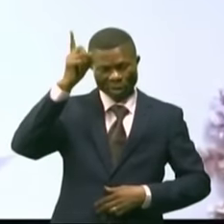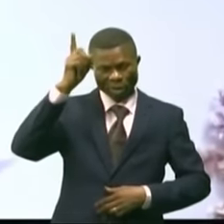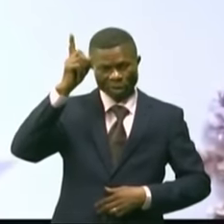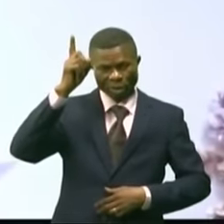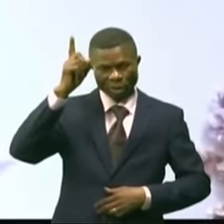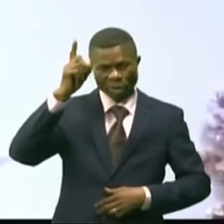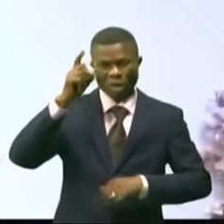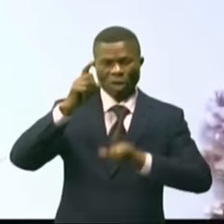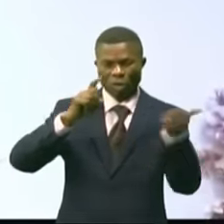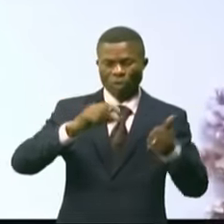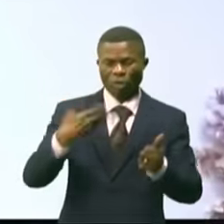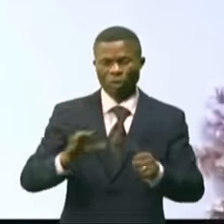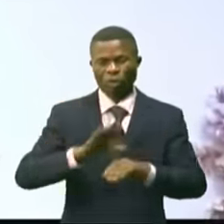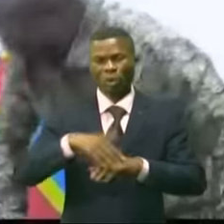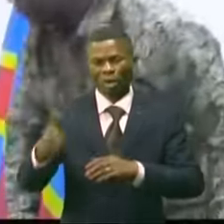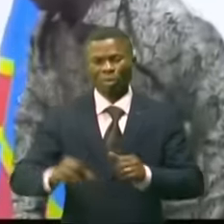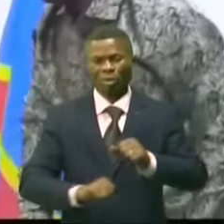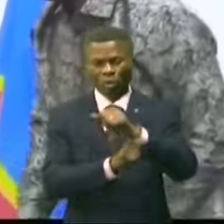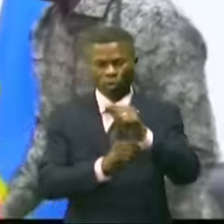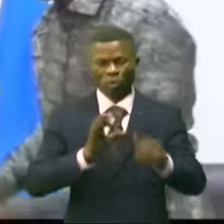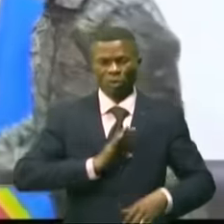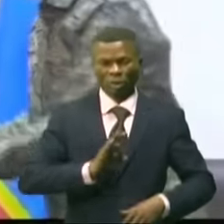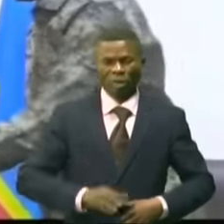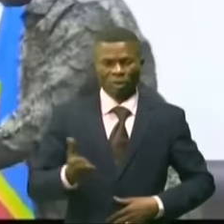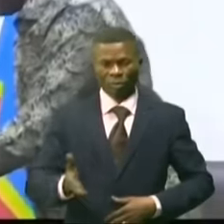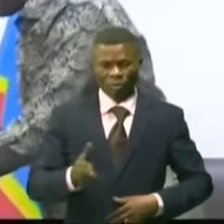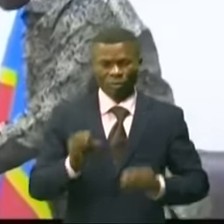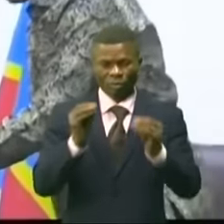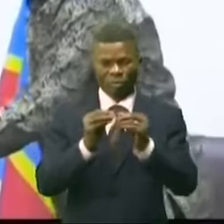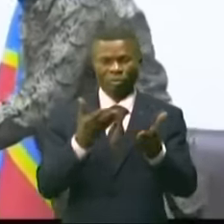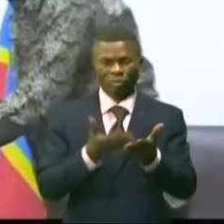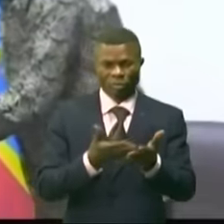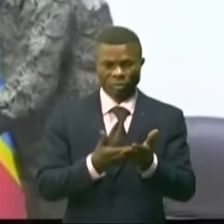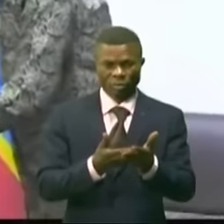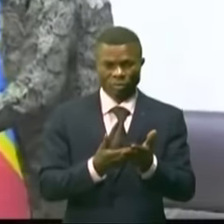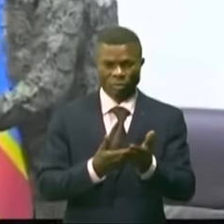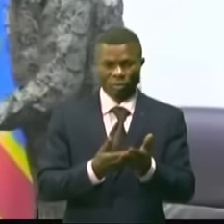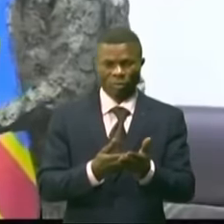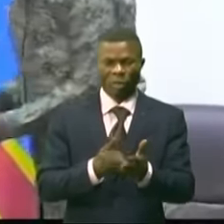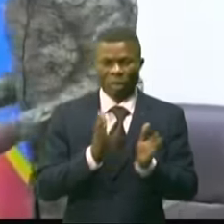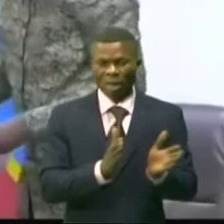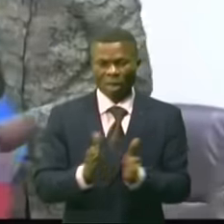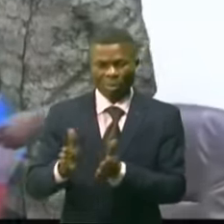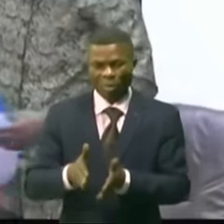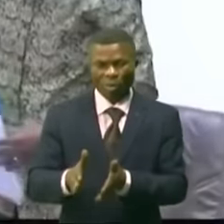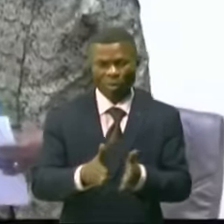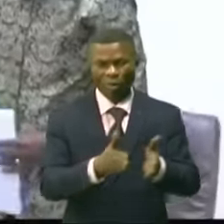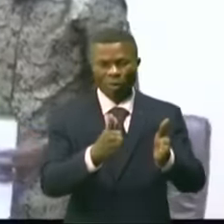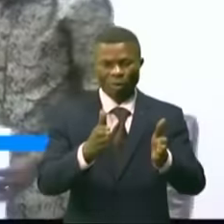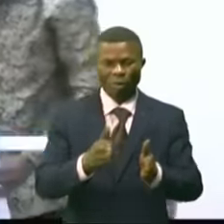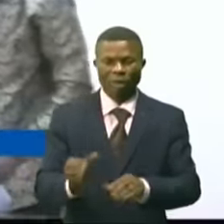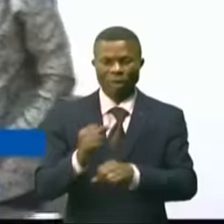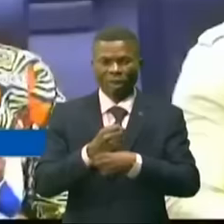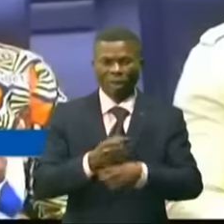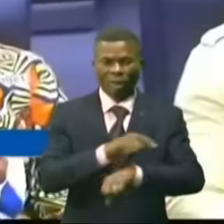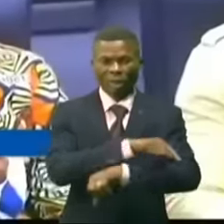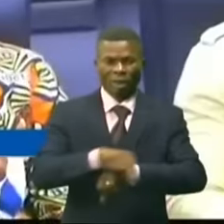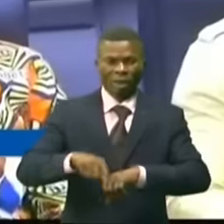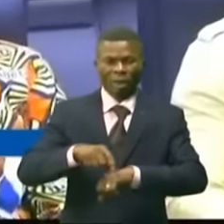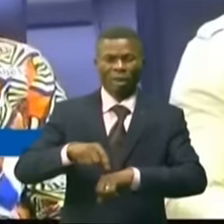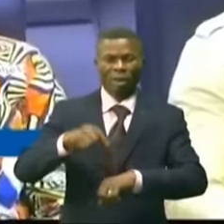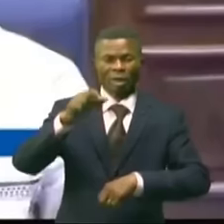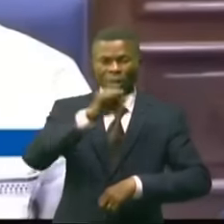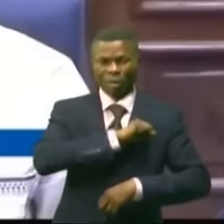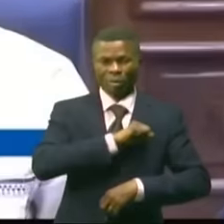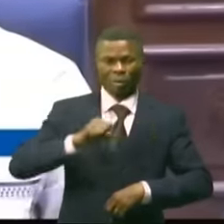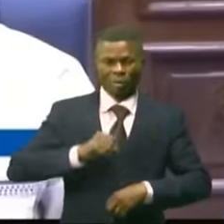et l'intérêt du chef deé cette rencontre vient débaliser le chemin de la mise en place du bureau définitif du